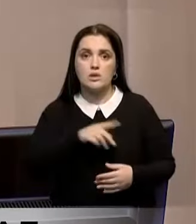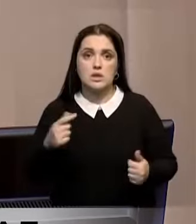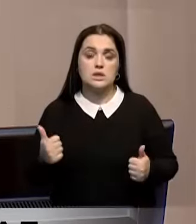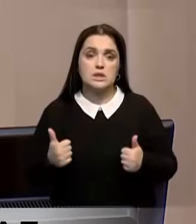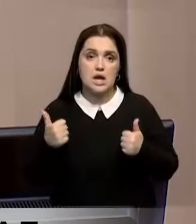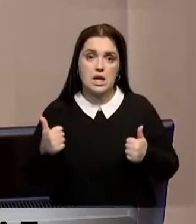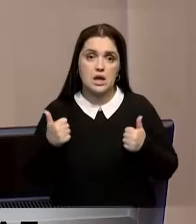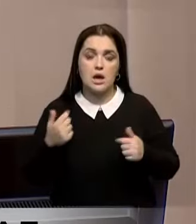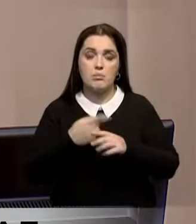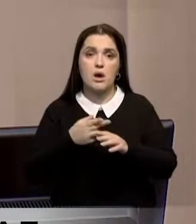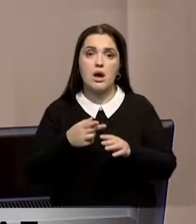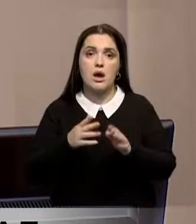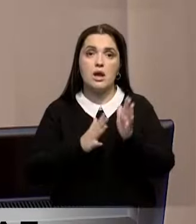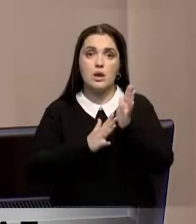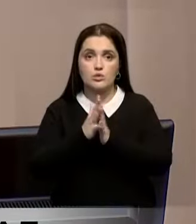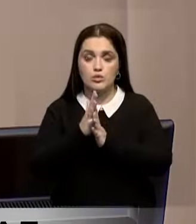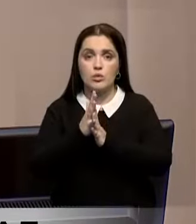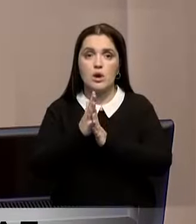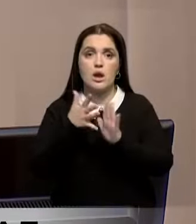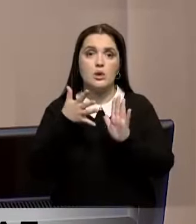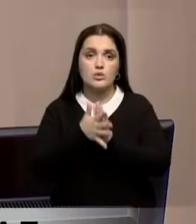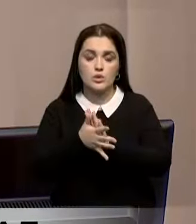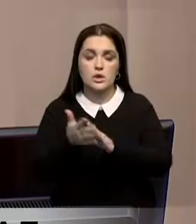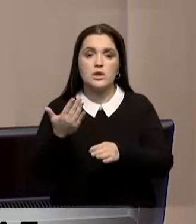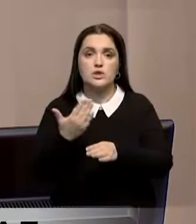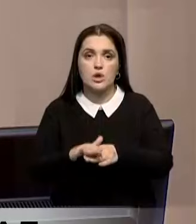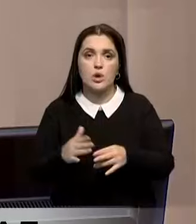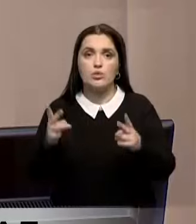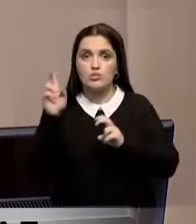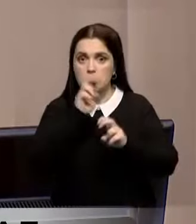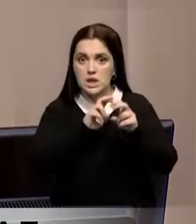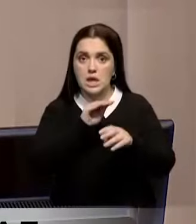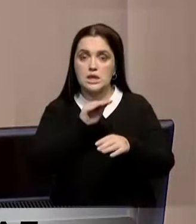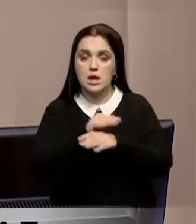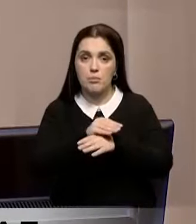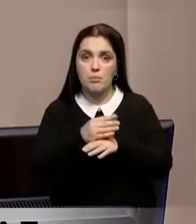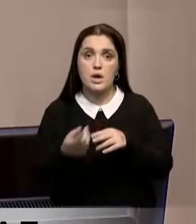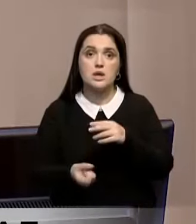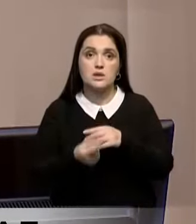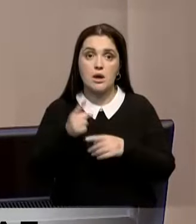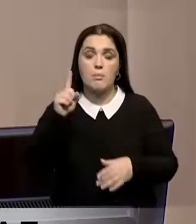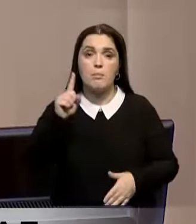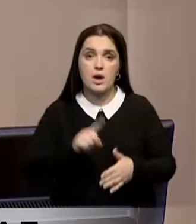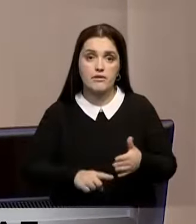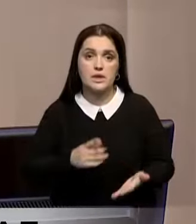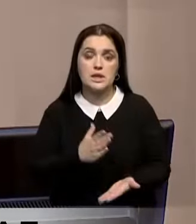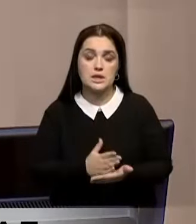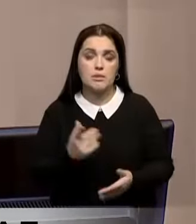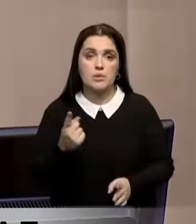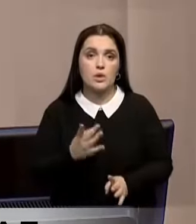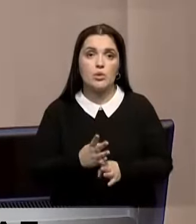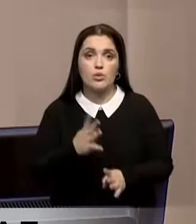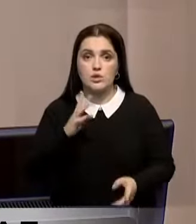покрыть растущую расходную часть. Но здесь, я считаю, при планировании надо искать дополнительные источники. Поверьте, они есть. В первую очередь,